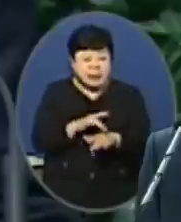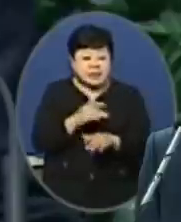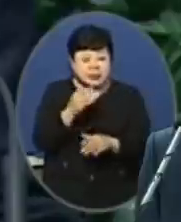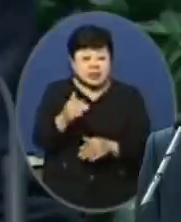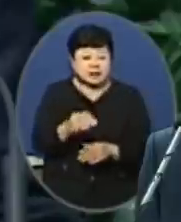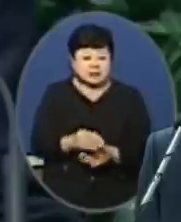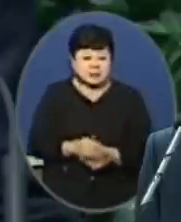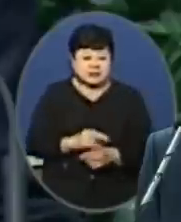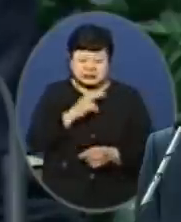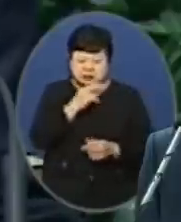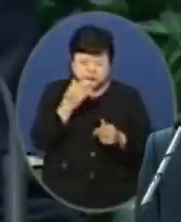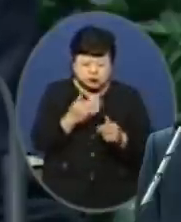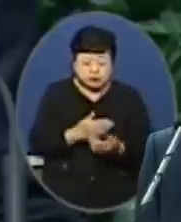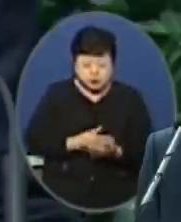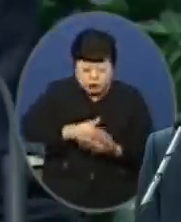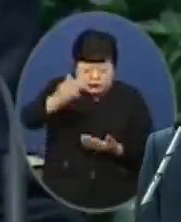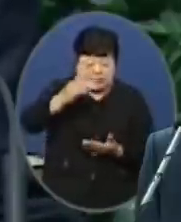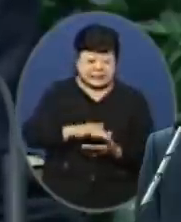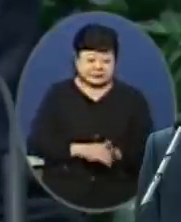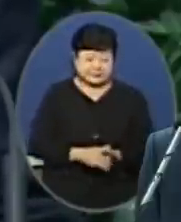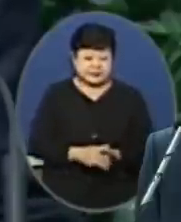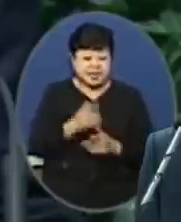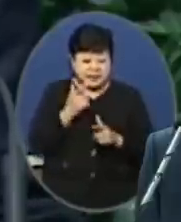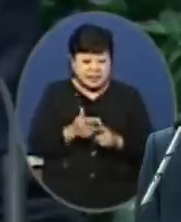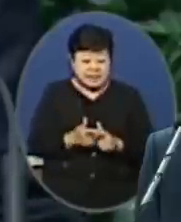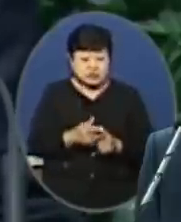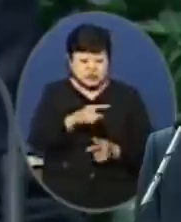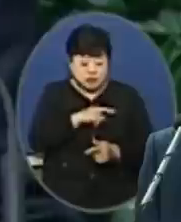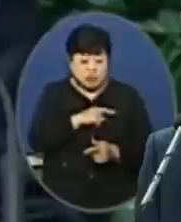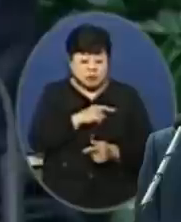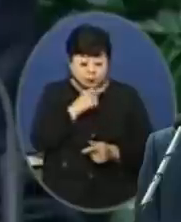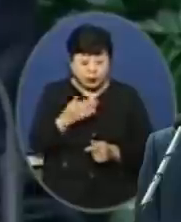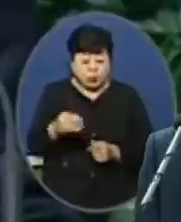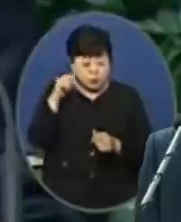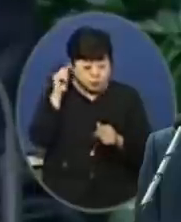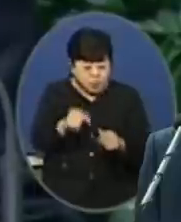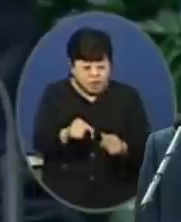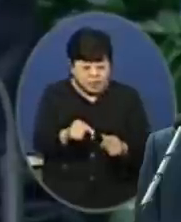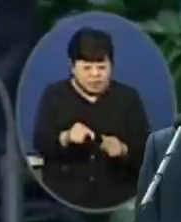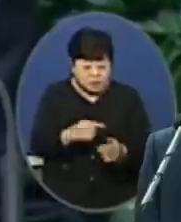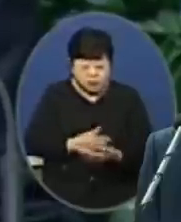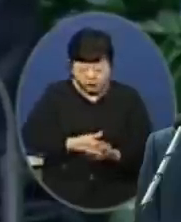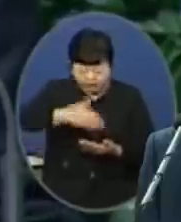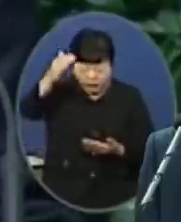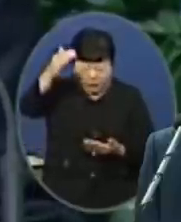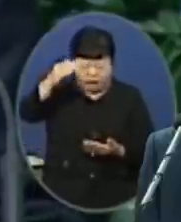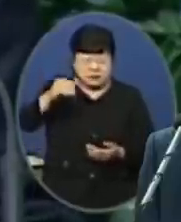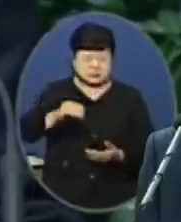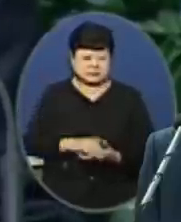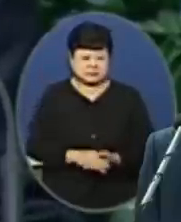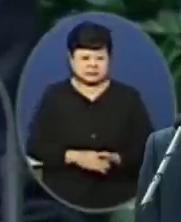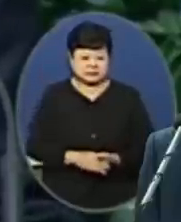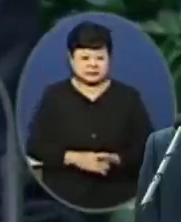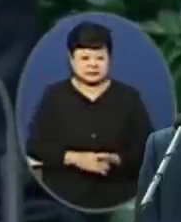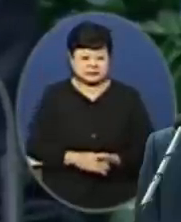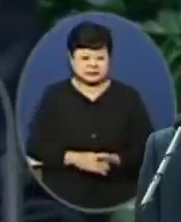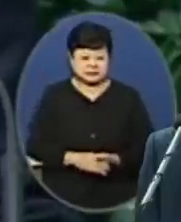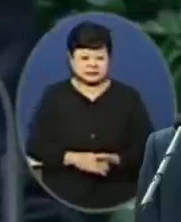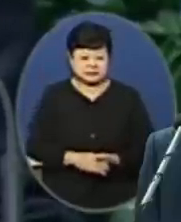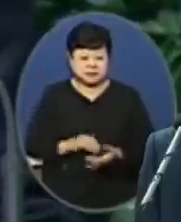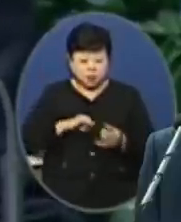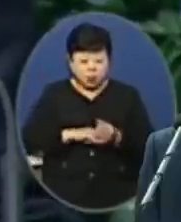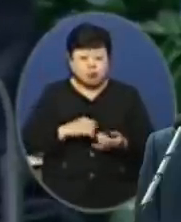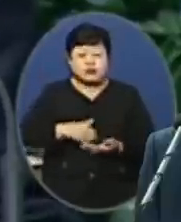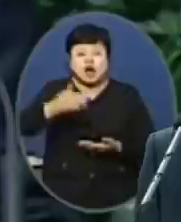여러분에게 이심을 가져오면 꼭 물리치십시오. 예수 그리스도 이름과 보혈로 명하느니 물러갈지어다. 꼭